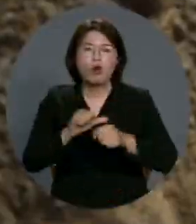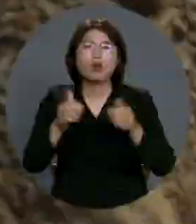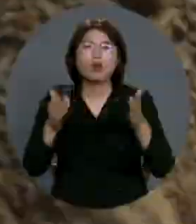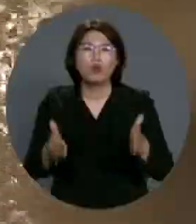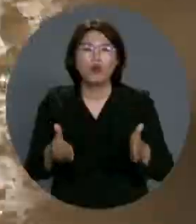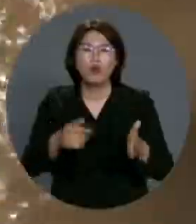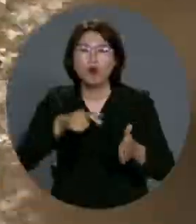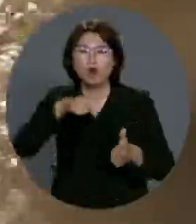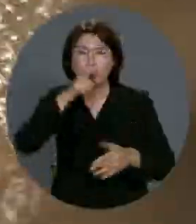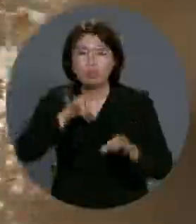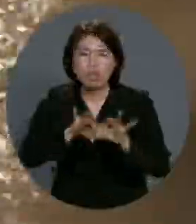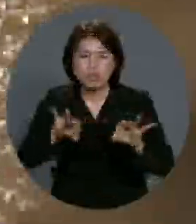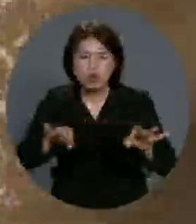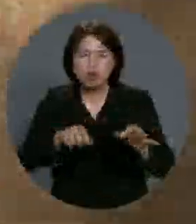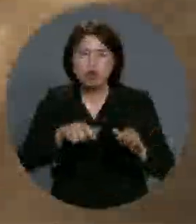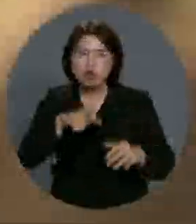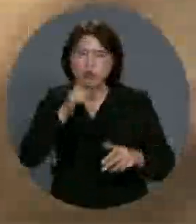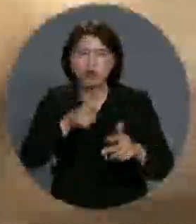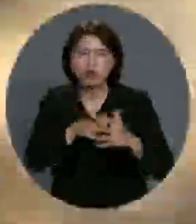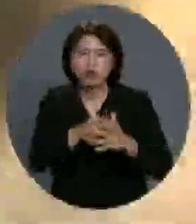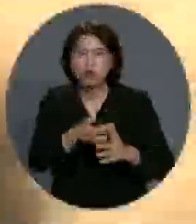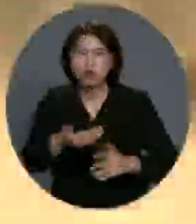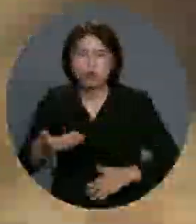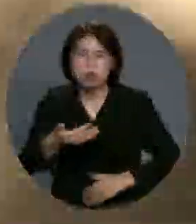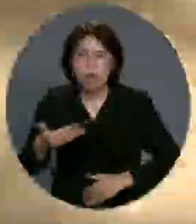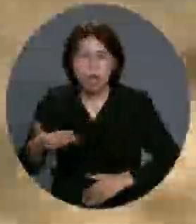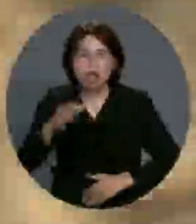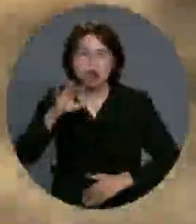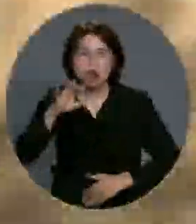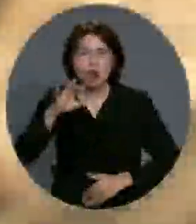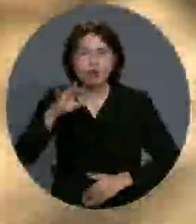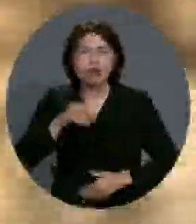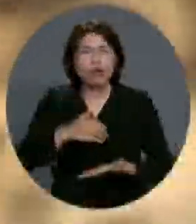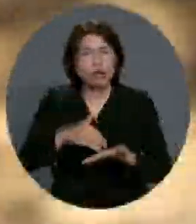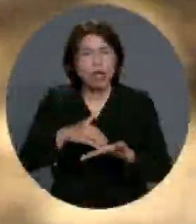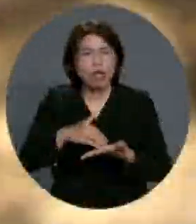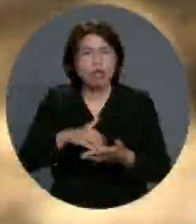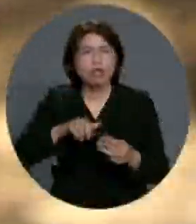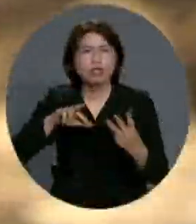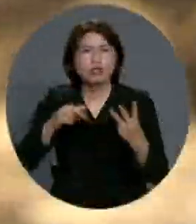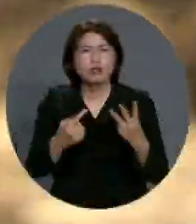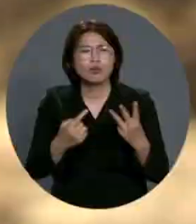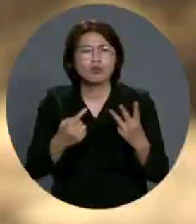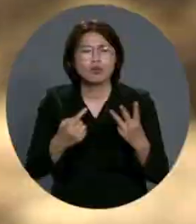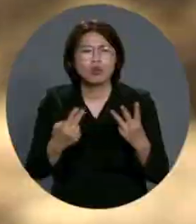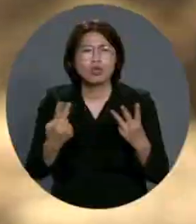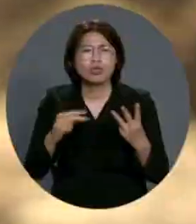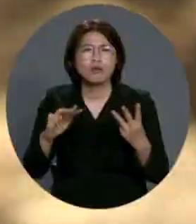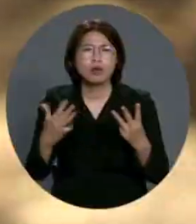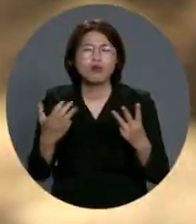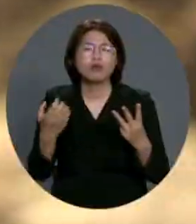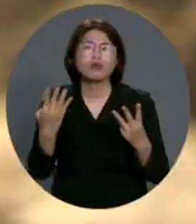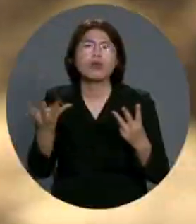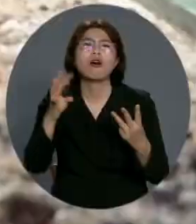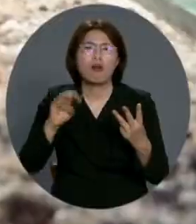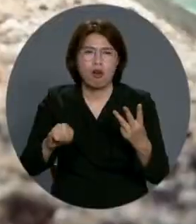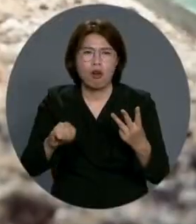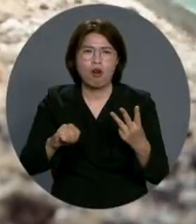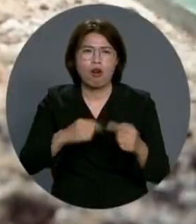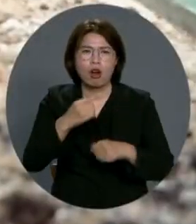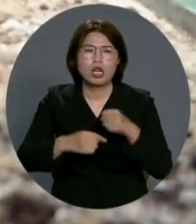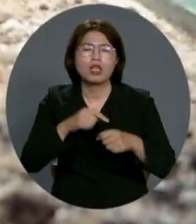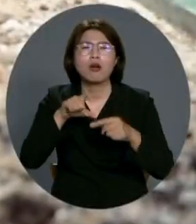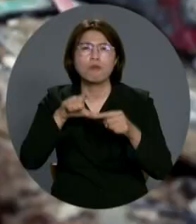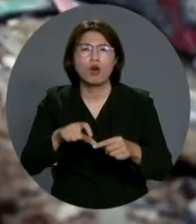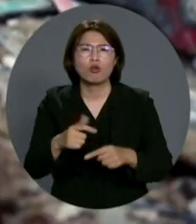상수도 누수량을 생산 원가 기준으로 환산하면 3조 2894억원에 이르고 한 해